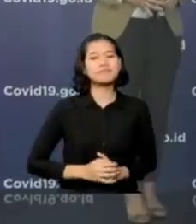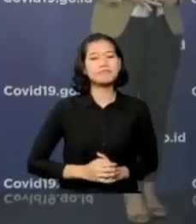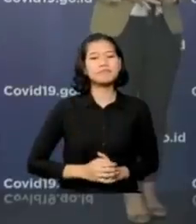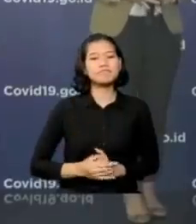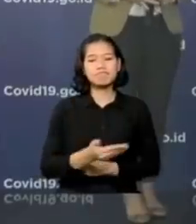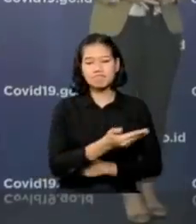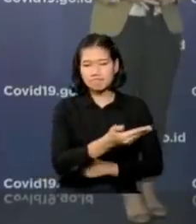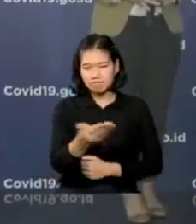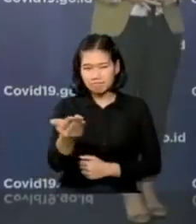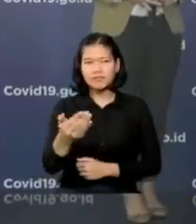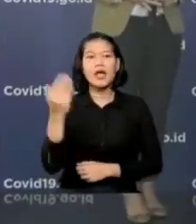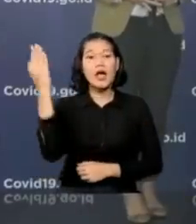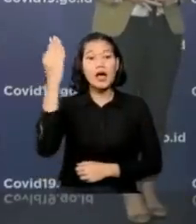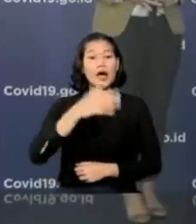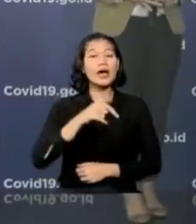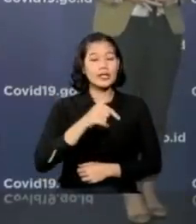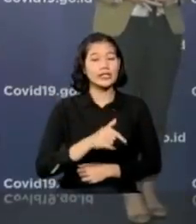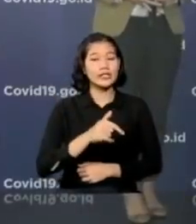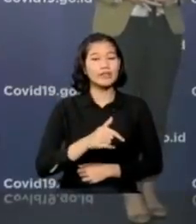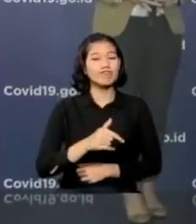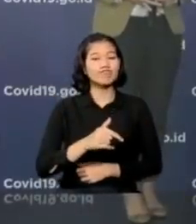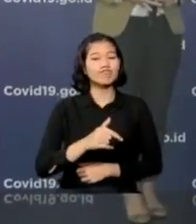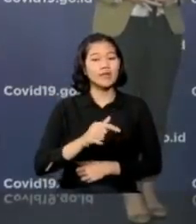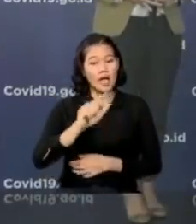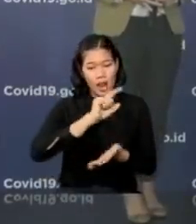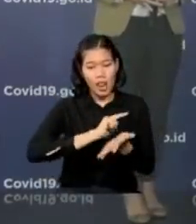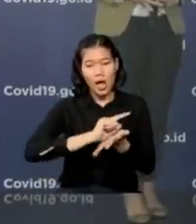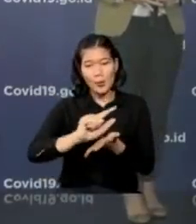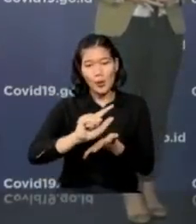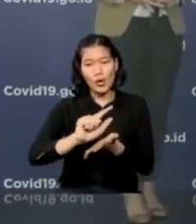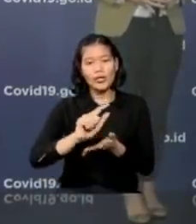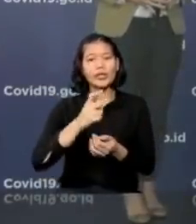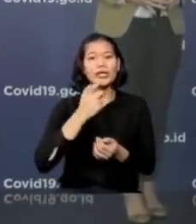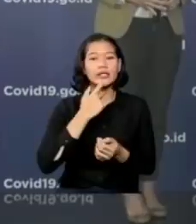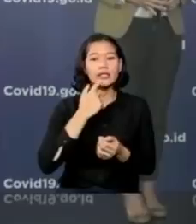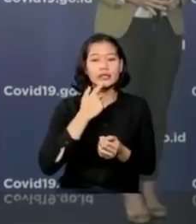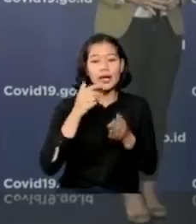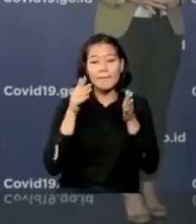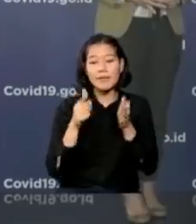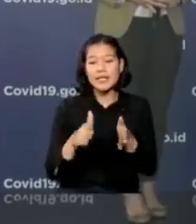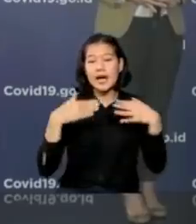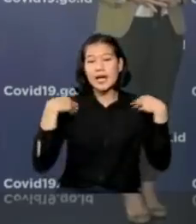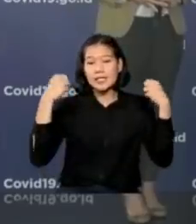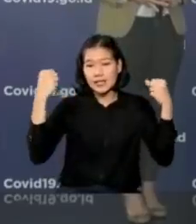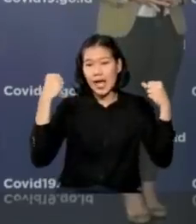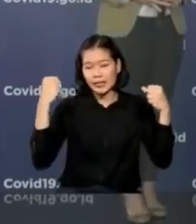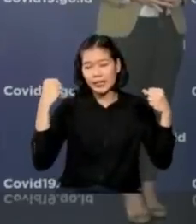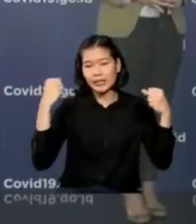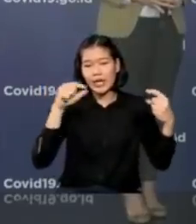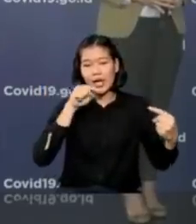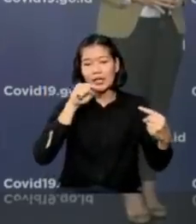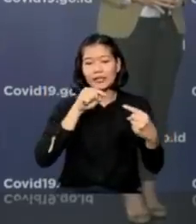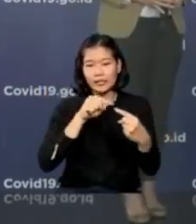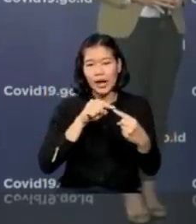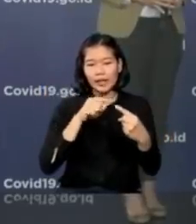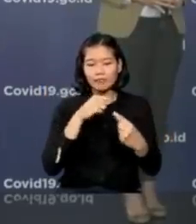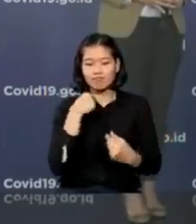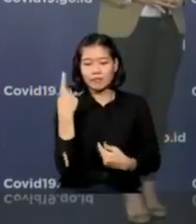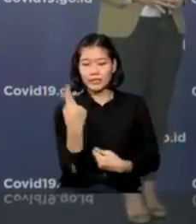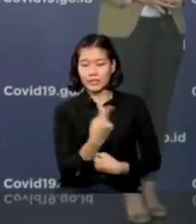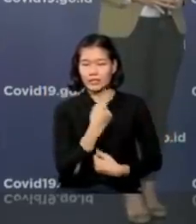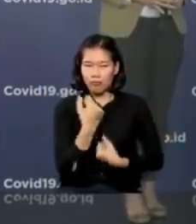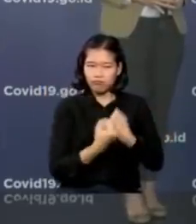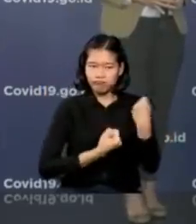saudara sudah hari ini kami akan melaporkan kembali kinerja data bidang kesehatan terkait dengan upaya kita